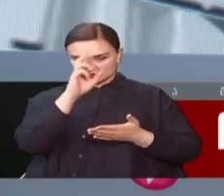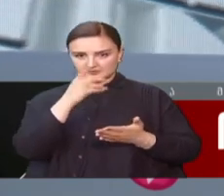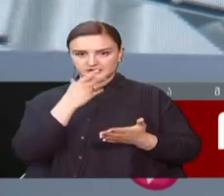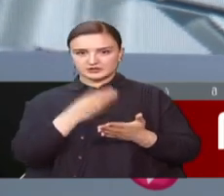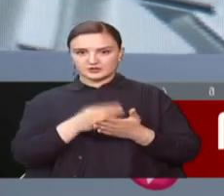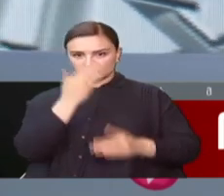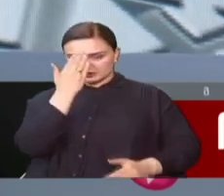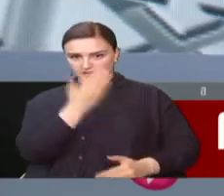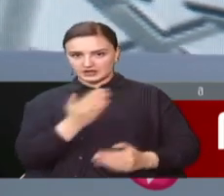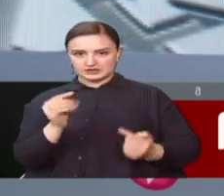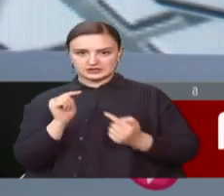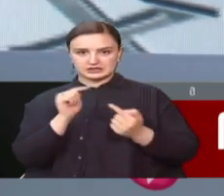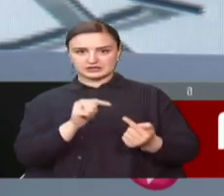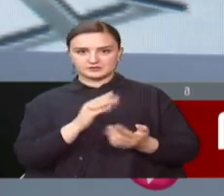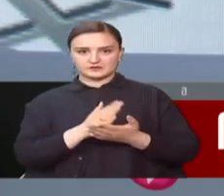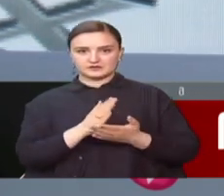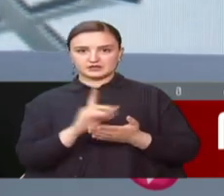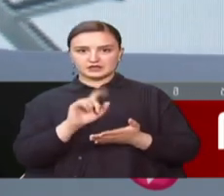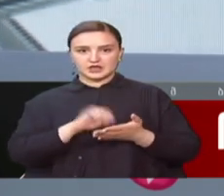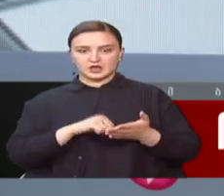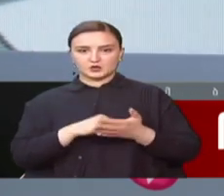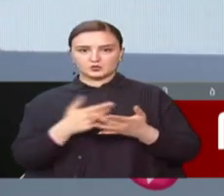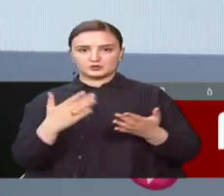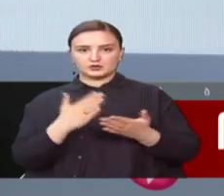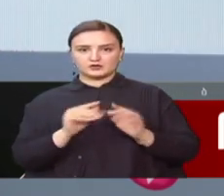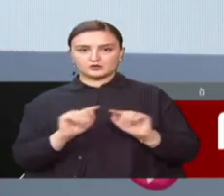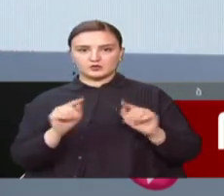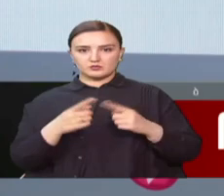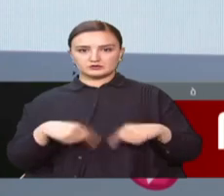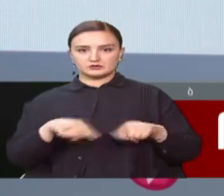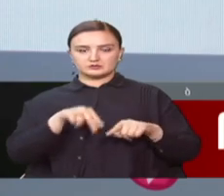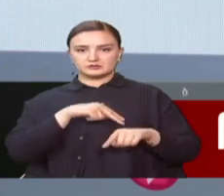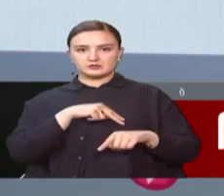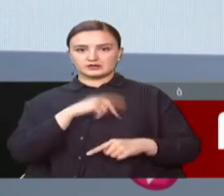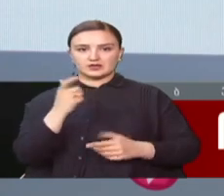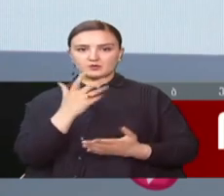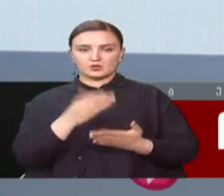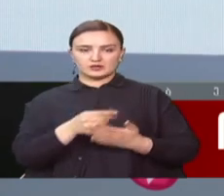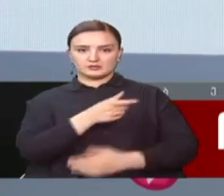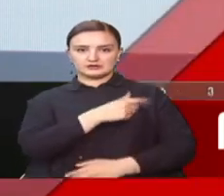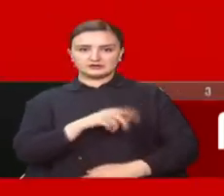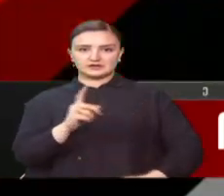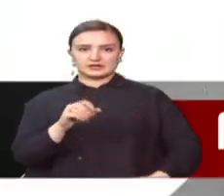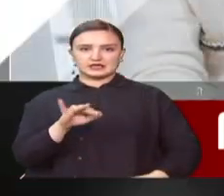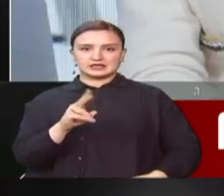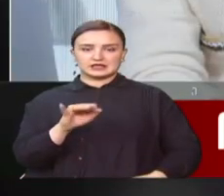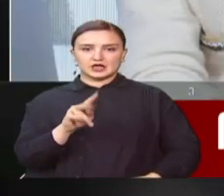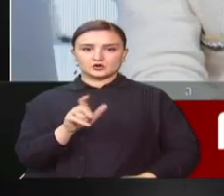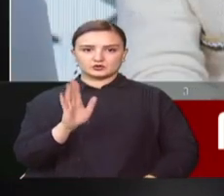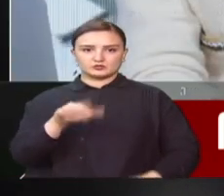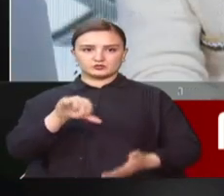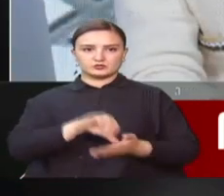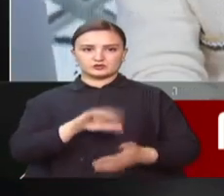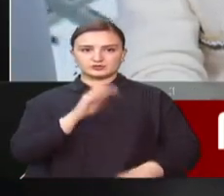сакутари мосахлебис инагдек завида. Ра аргумента биокс оппозиция с парламент издамо укедабели завре хати декану идем шемогуир стеба ахлахи